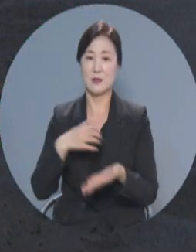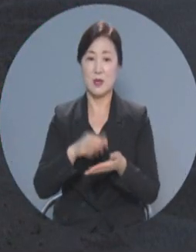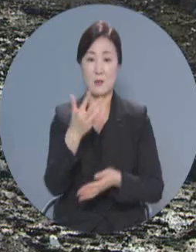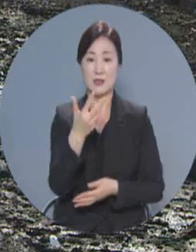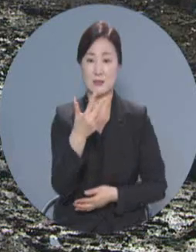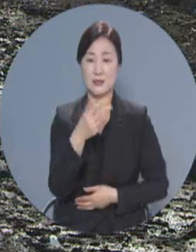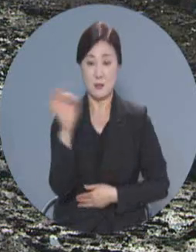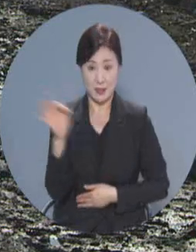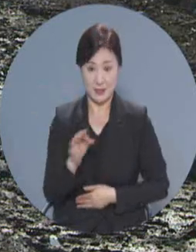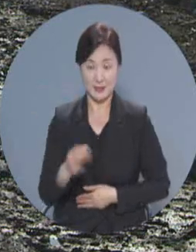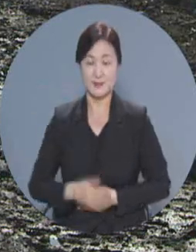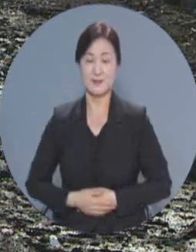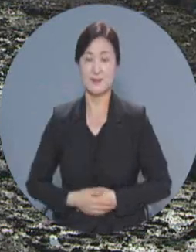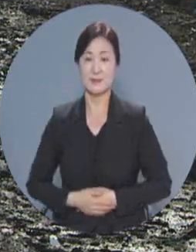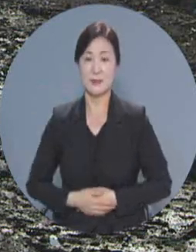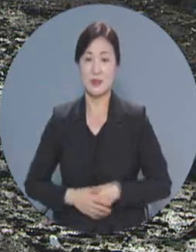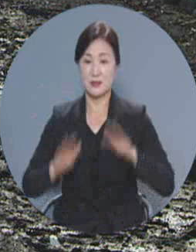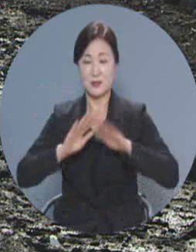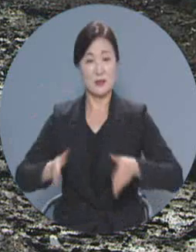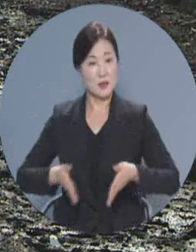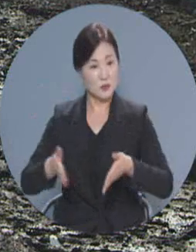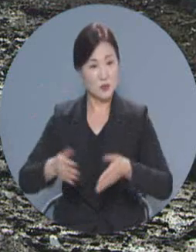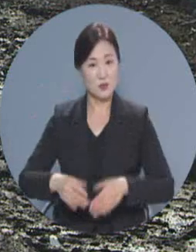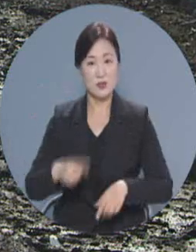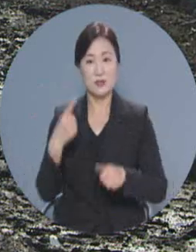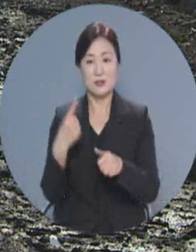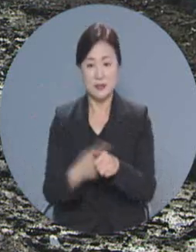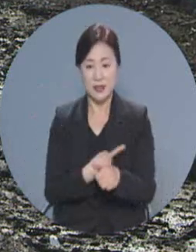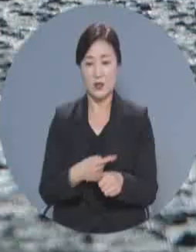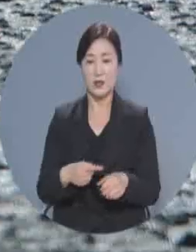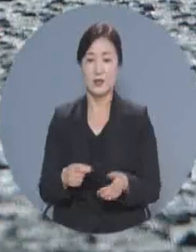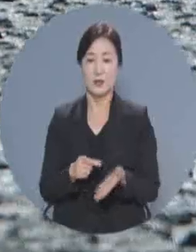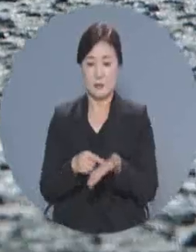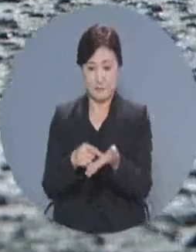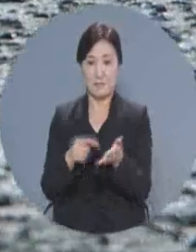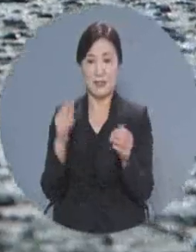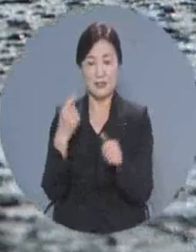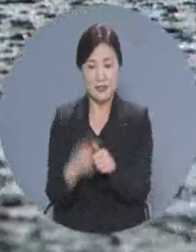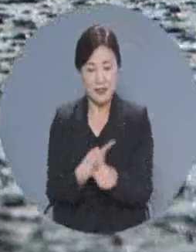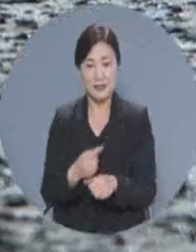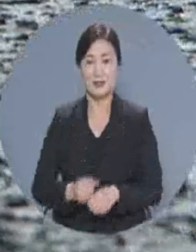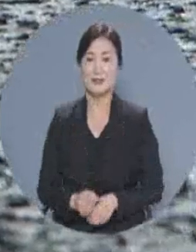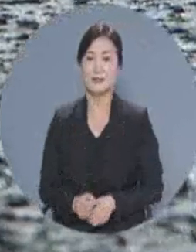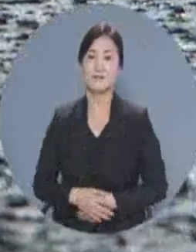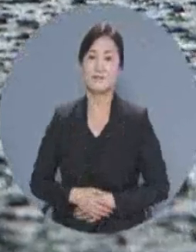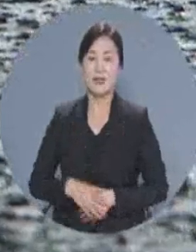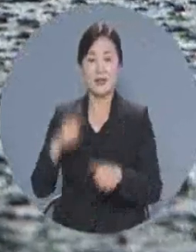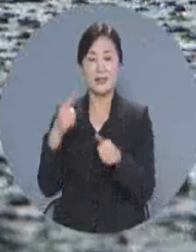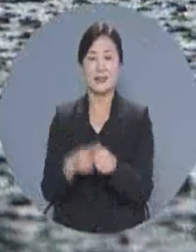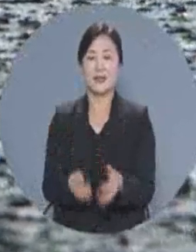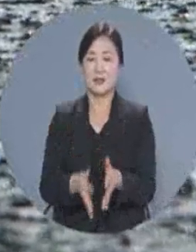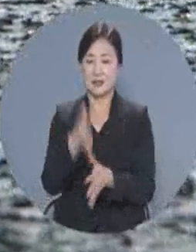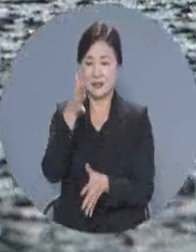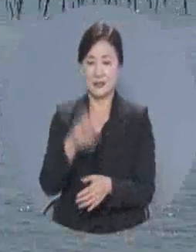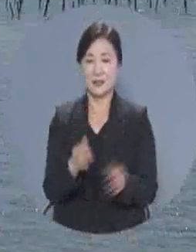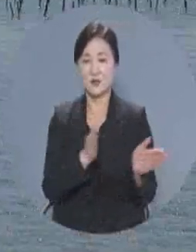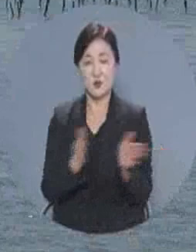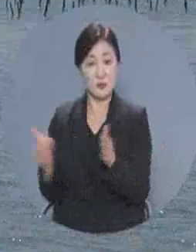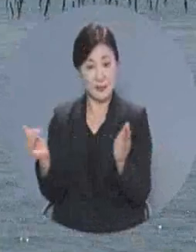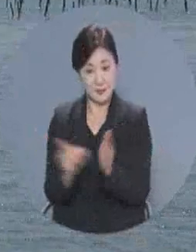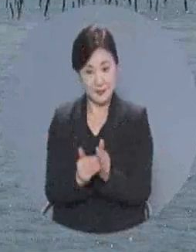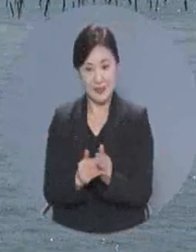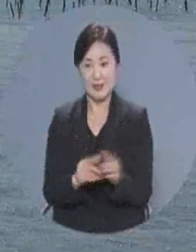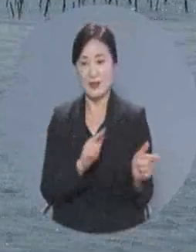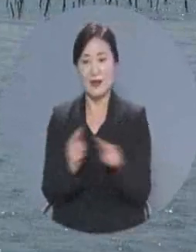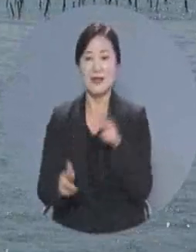차지합니다. 전남도는 갯벌의 자연유산 등재로 생태수도의 토대를 마련했다며 다양한 사업과 함께